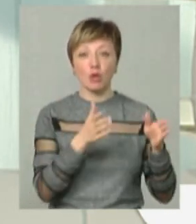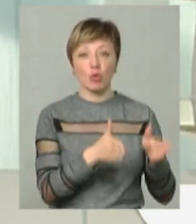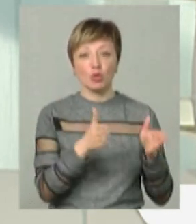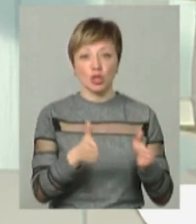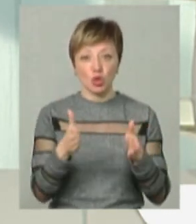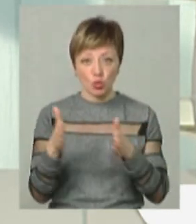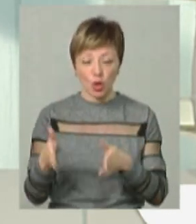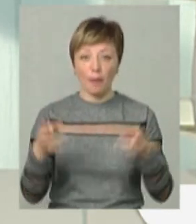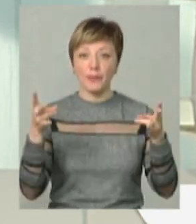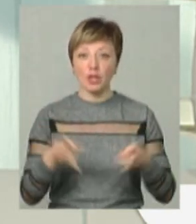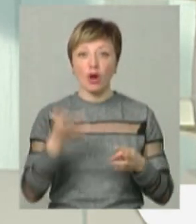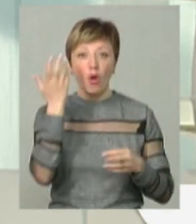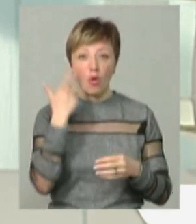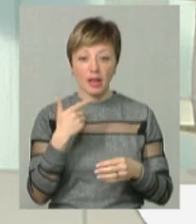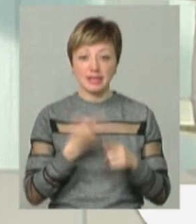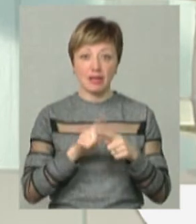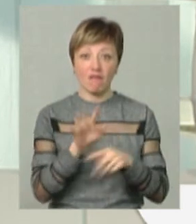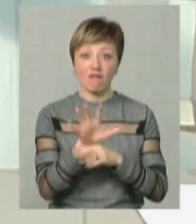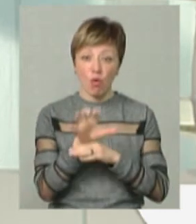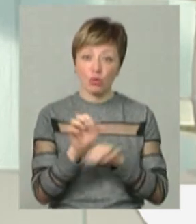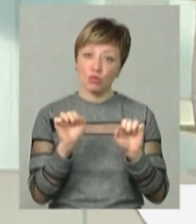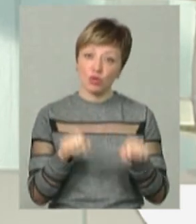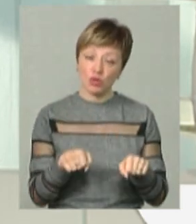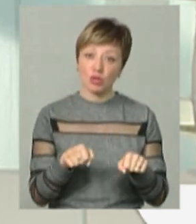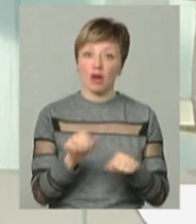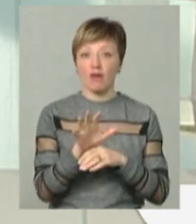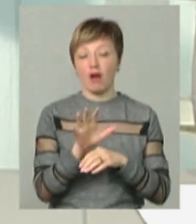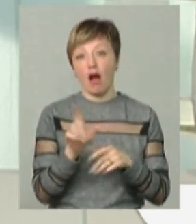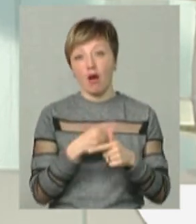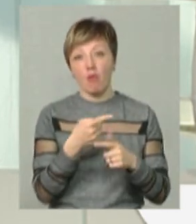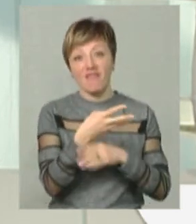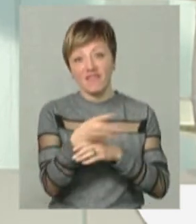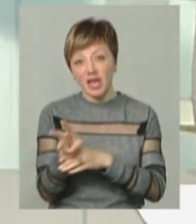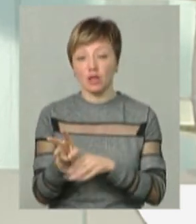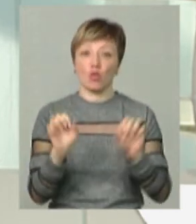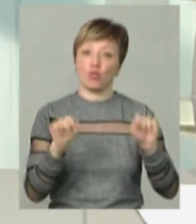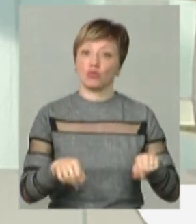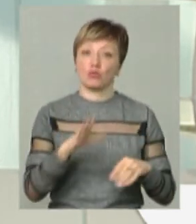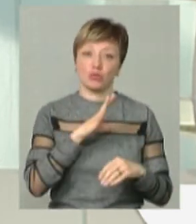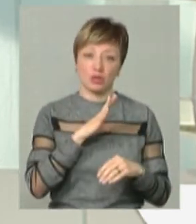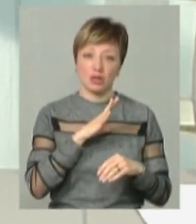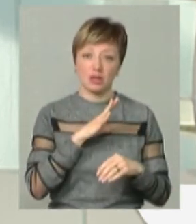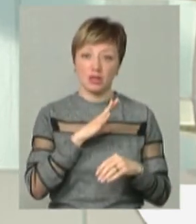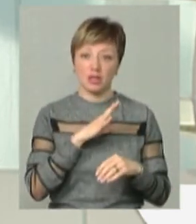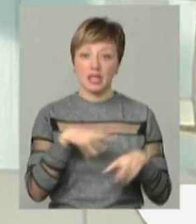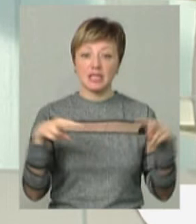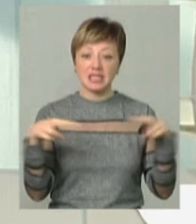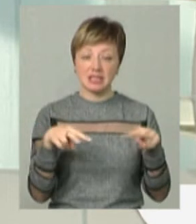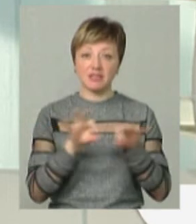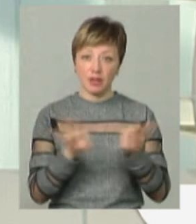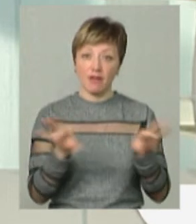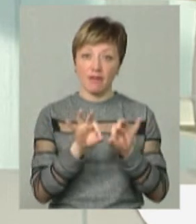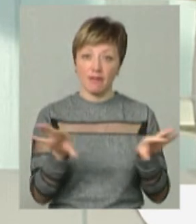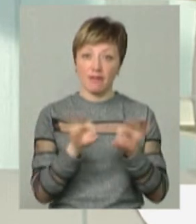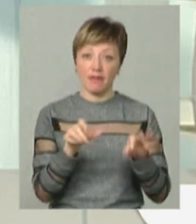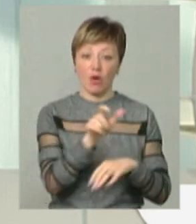процедури. Потрібно, коли, наприклад, це фото, може бути це фото, може бути це відео, це може бути взагалі свідчення, ну, тобто